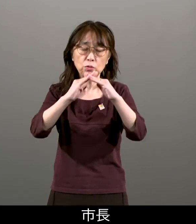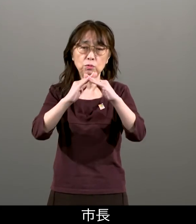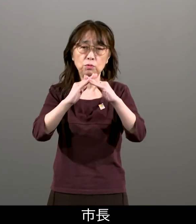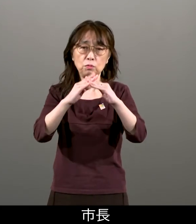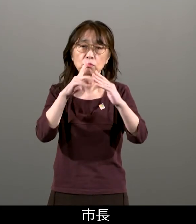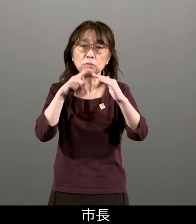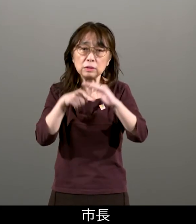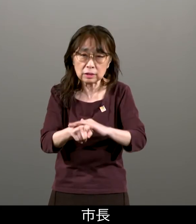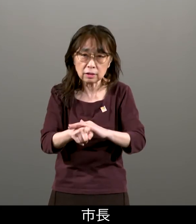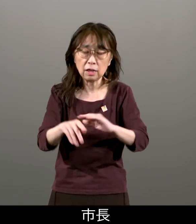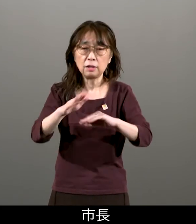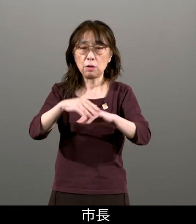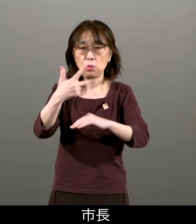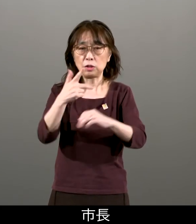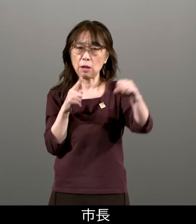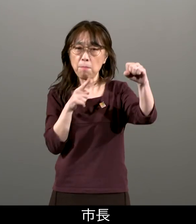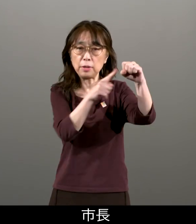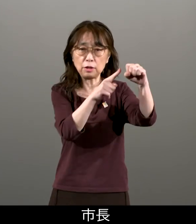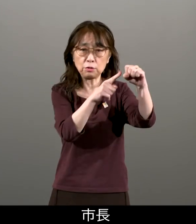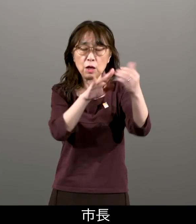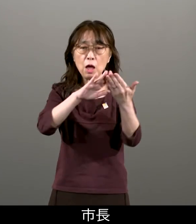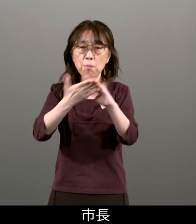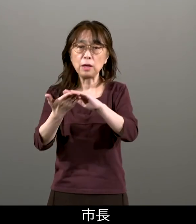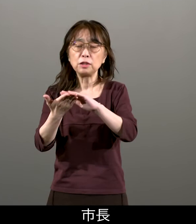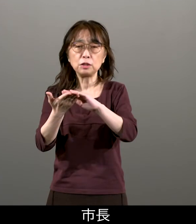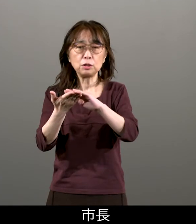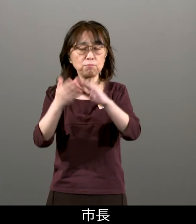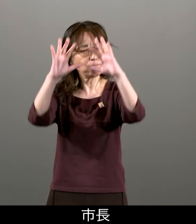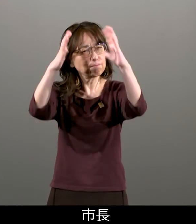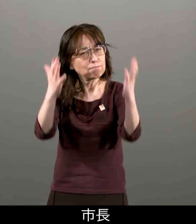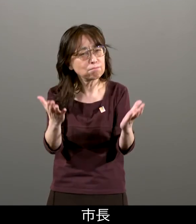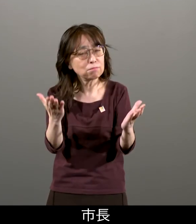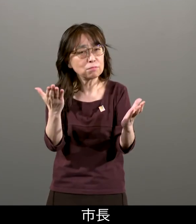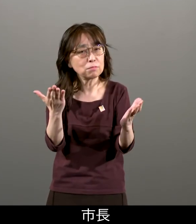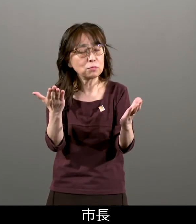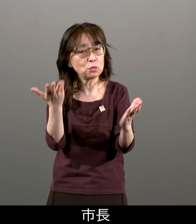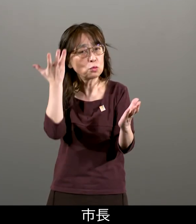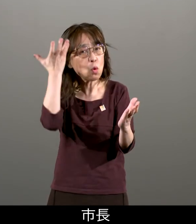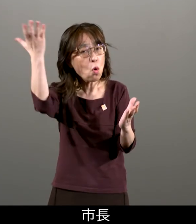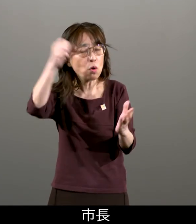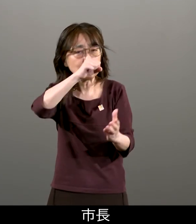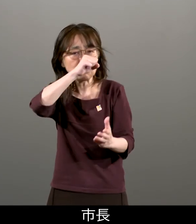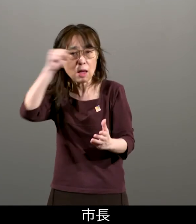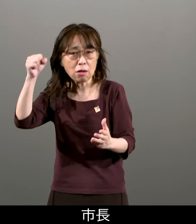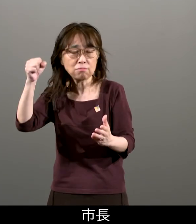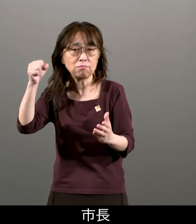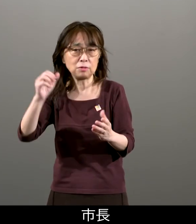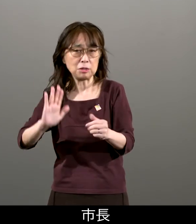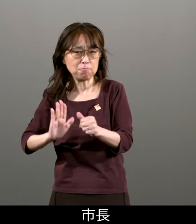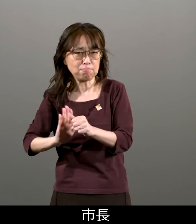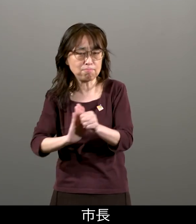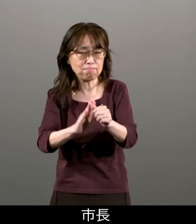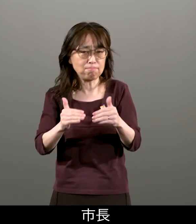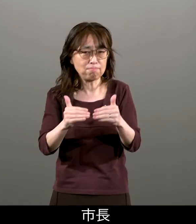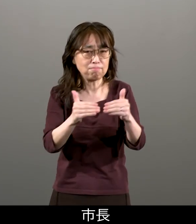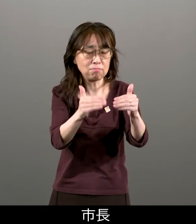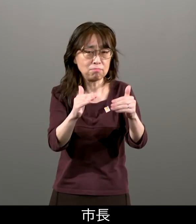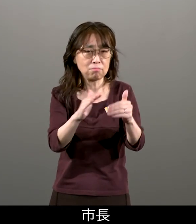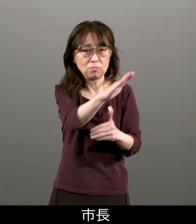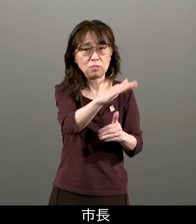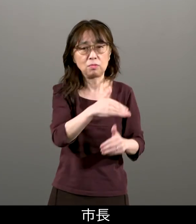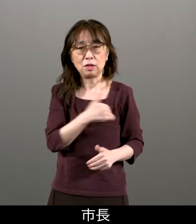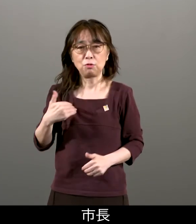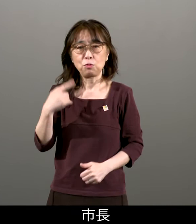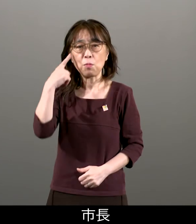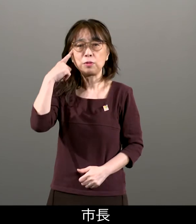で、札幌市が目指す町の姿の実現というものが大きく加速していくものと考えているところであ